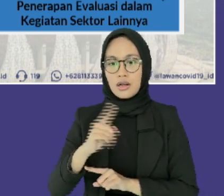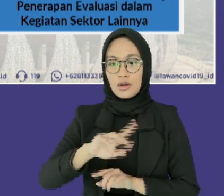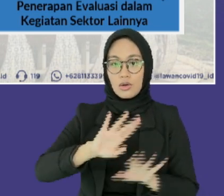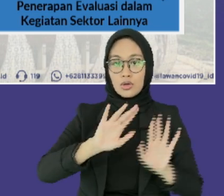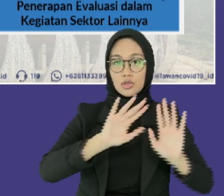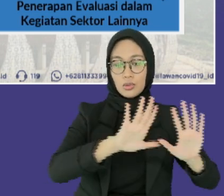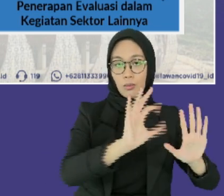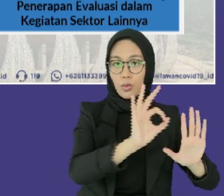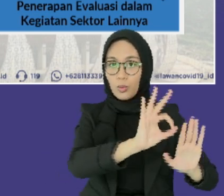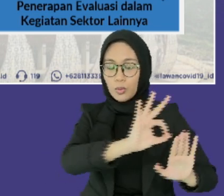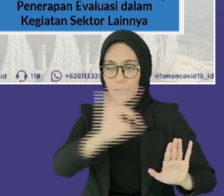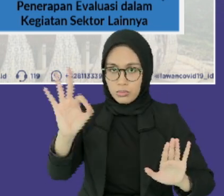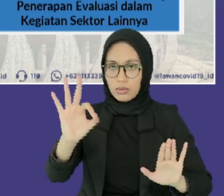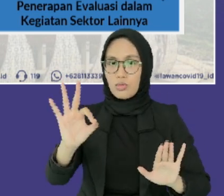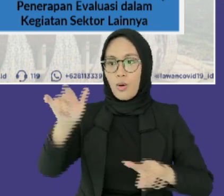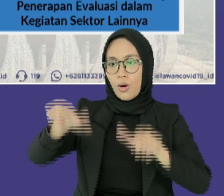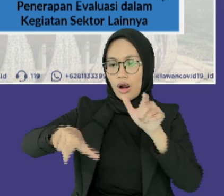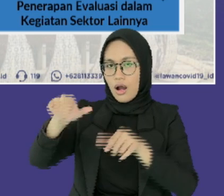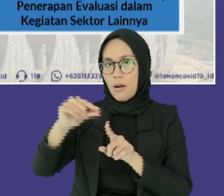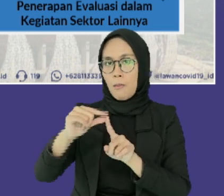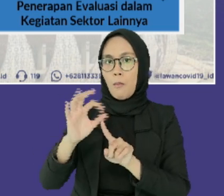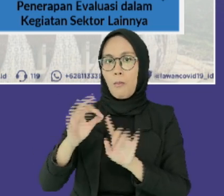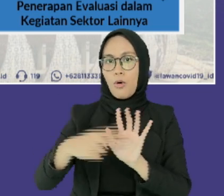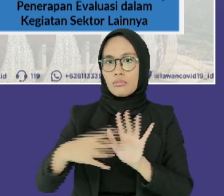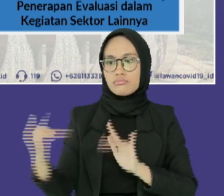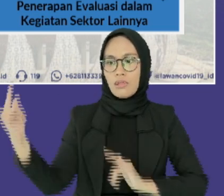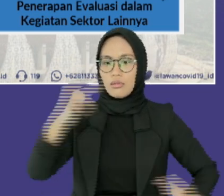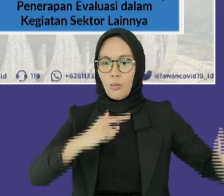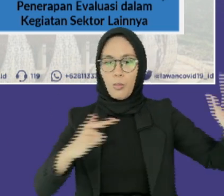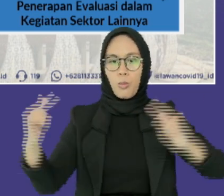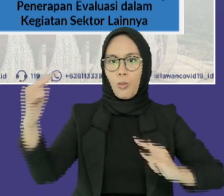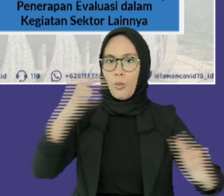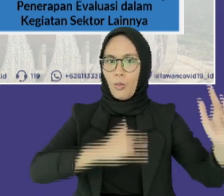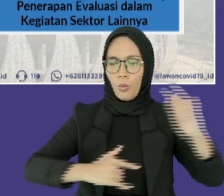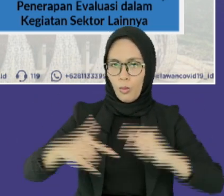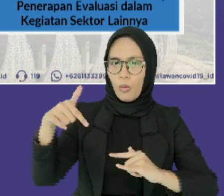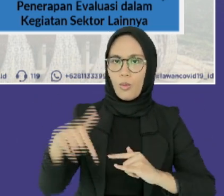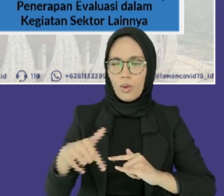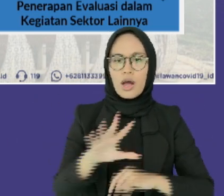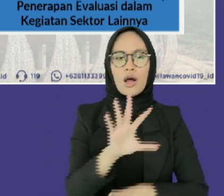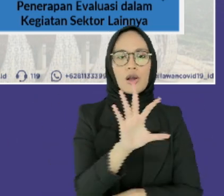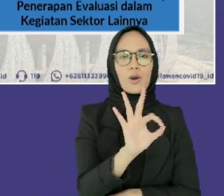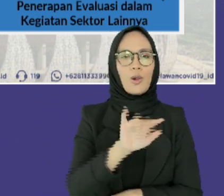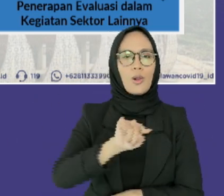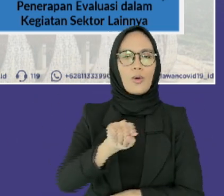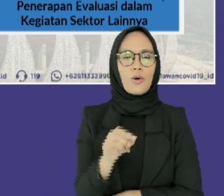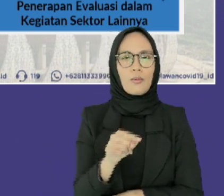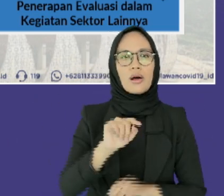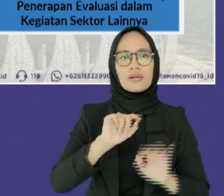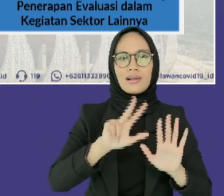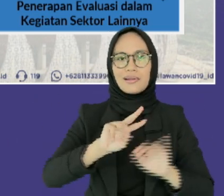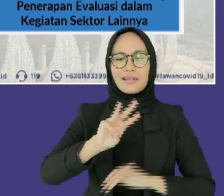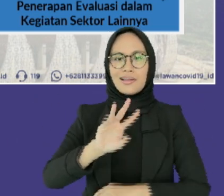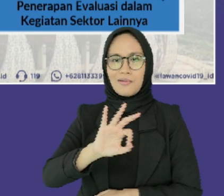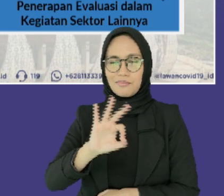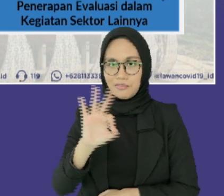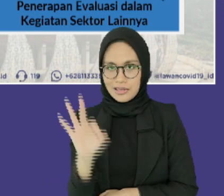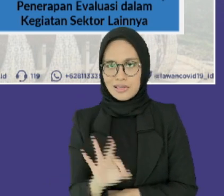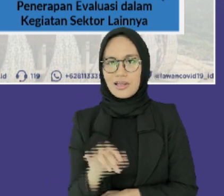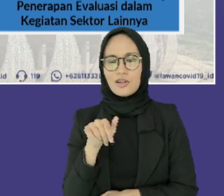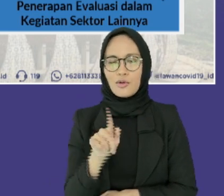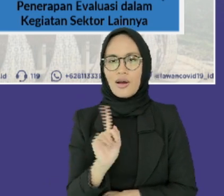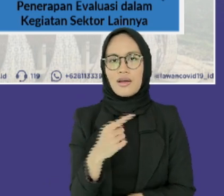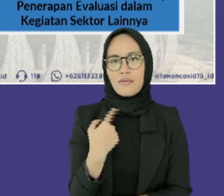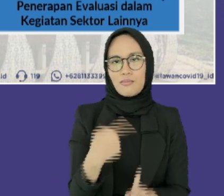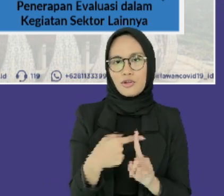peserta yang mengikuti acara Pon 21 sekitar 0,80 3% Sebagai tambahan